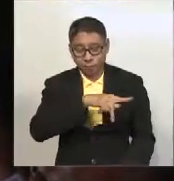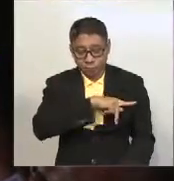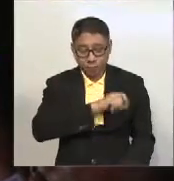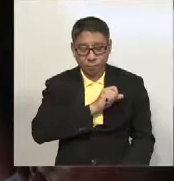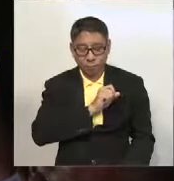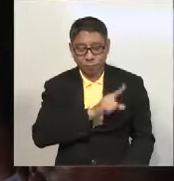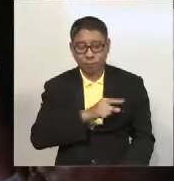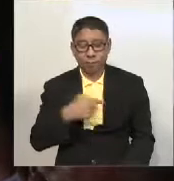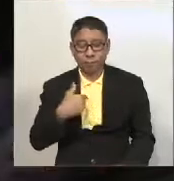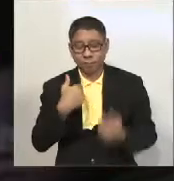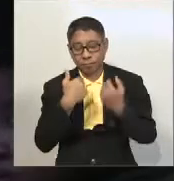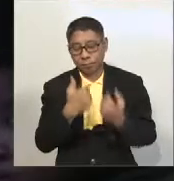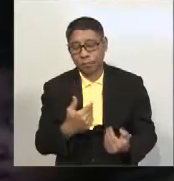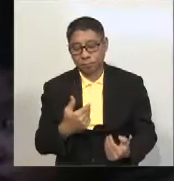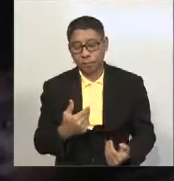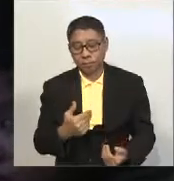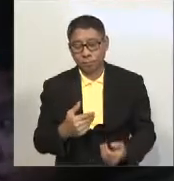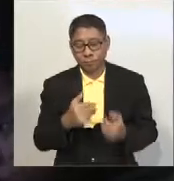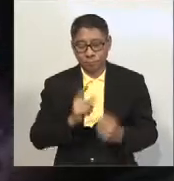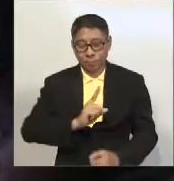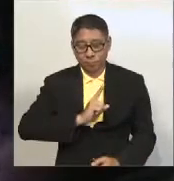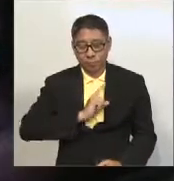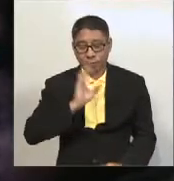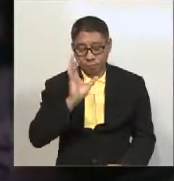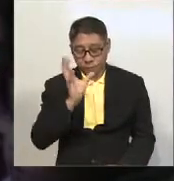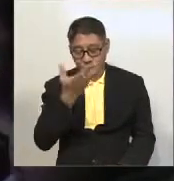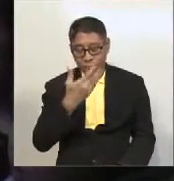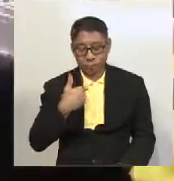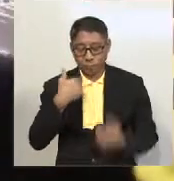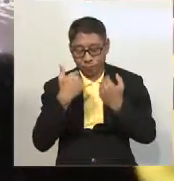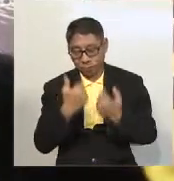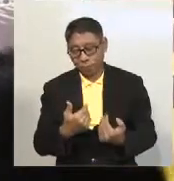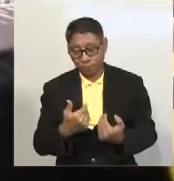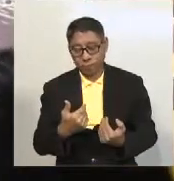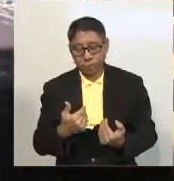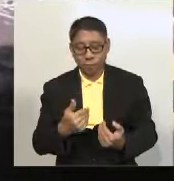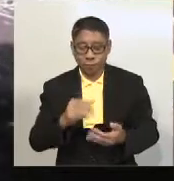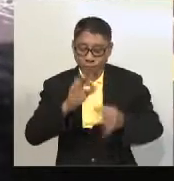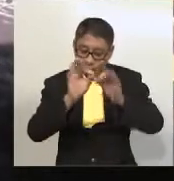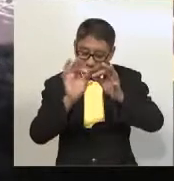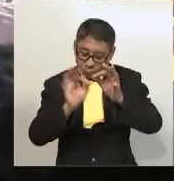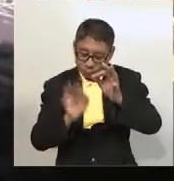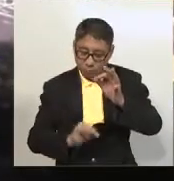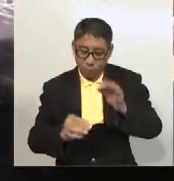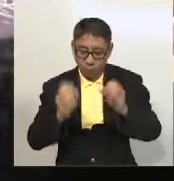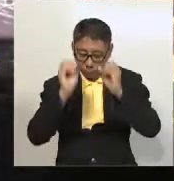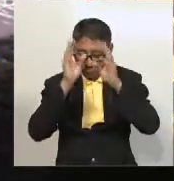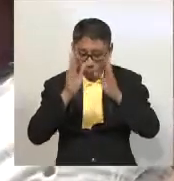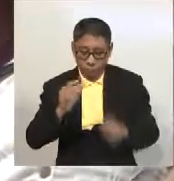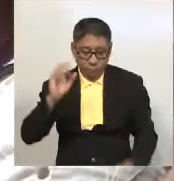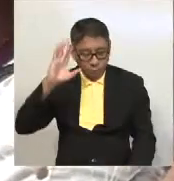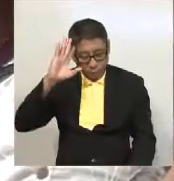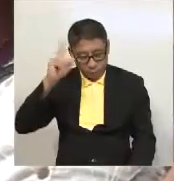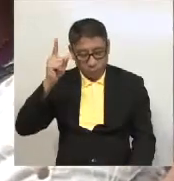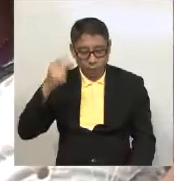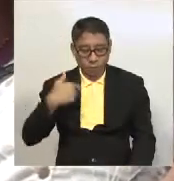ษัตริย์น้องออฟใช้บทเพลงองค์เดียวในโลกของชยามิตรชัยนะคะซึ่งประพันธ์โดยครูชลธีทานท